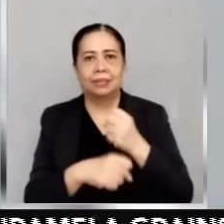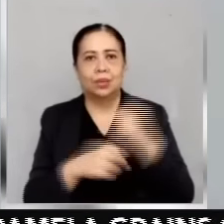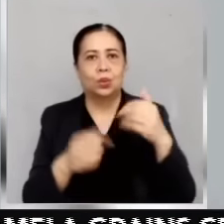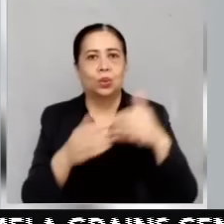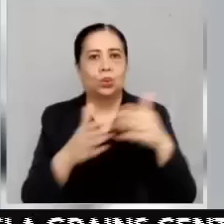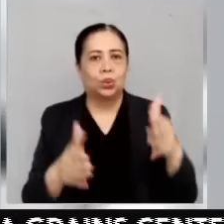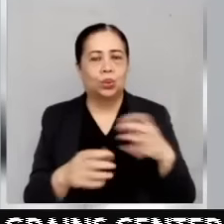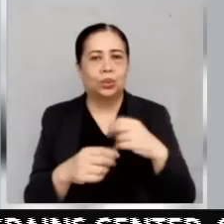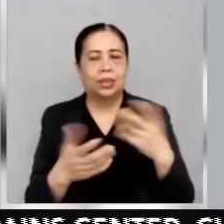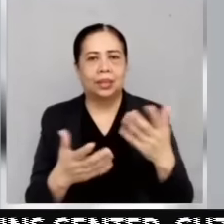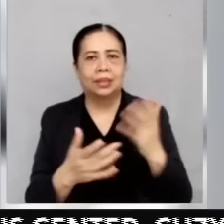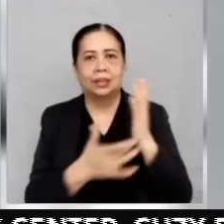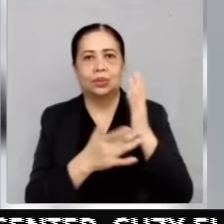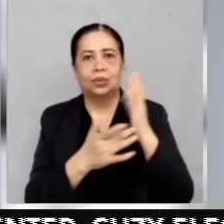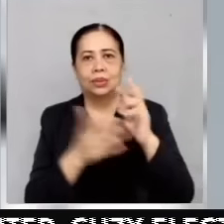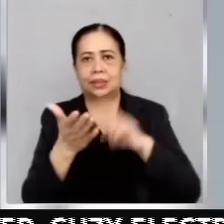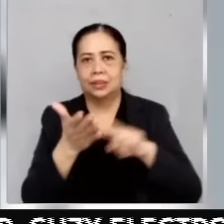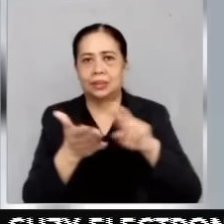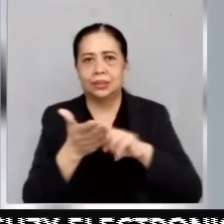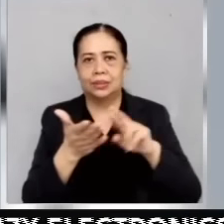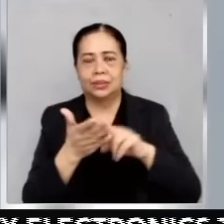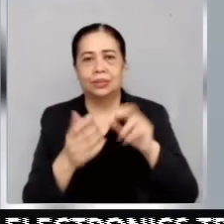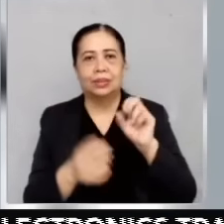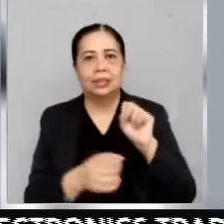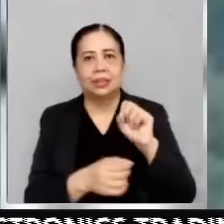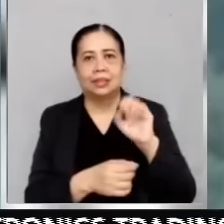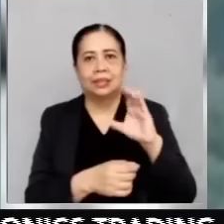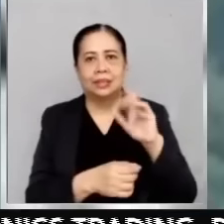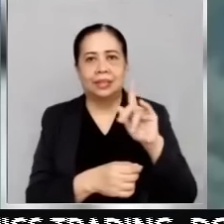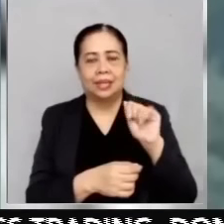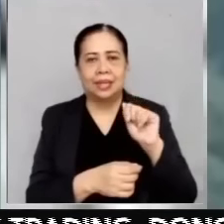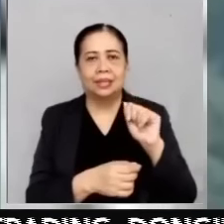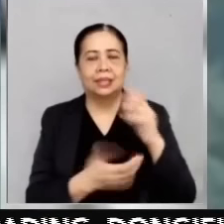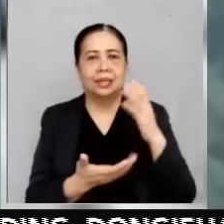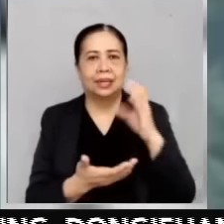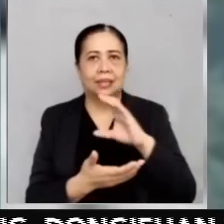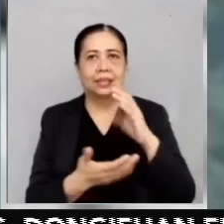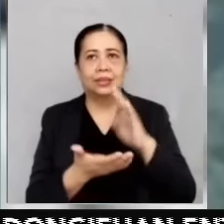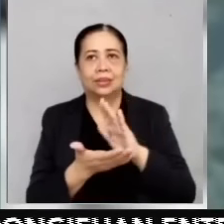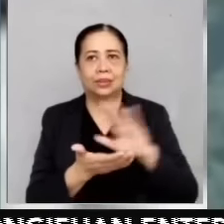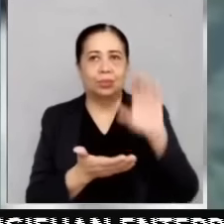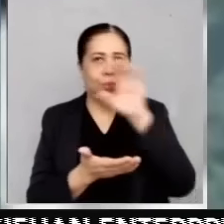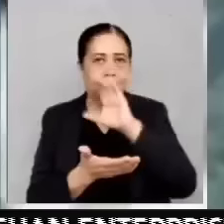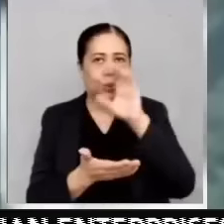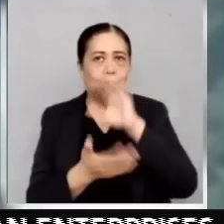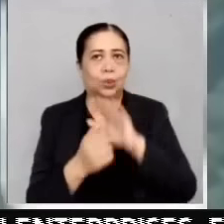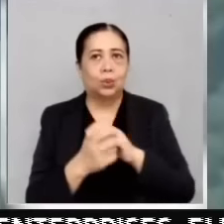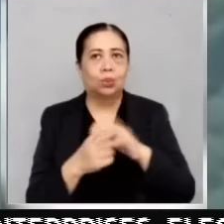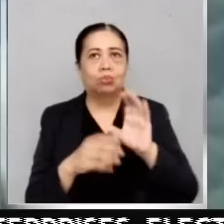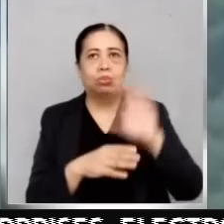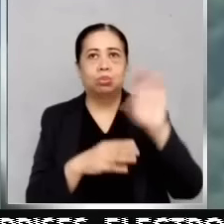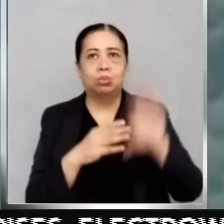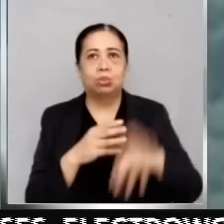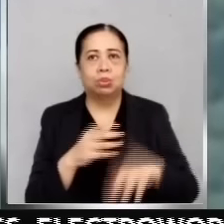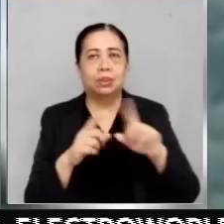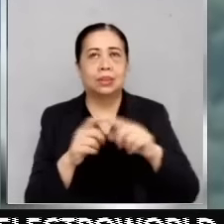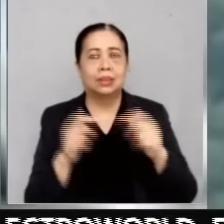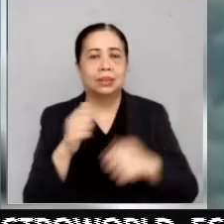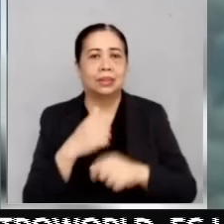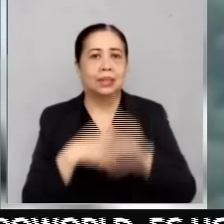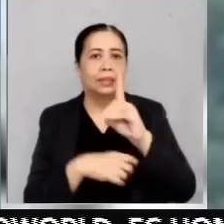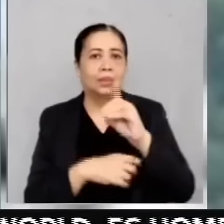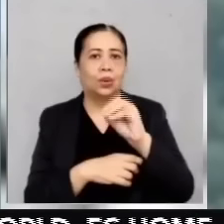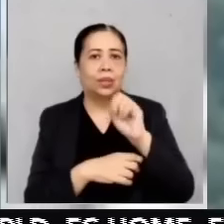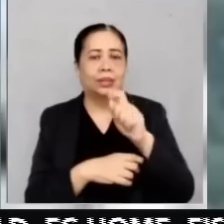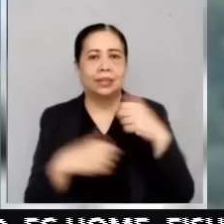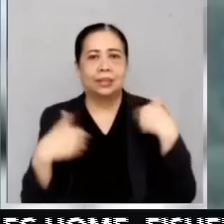space technology researchers ng St. Cecilia's College, Cebu. Nakompleto ang rocket sa ilalim ng DOST Young